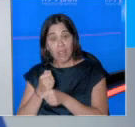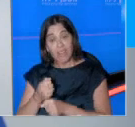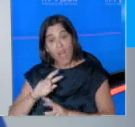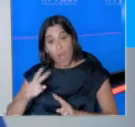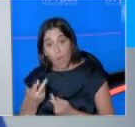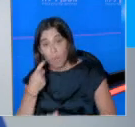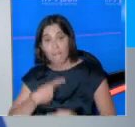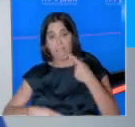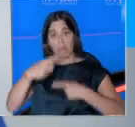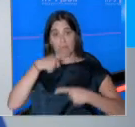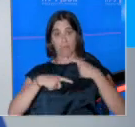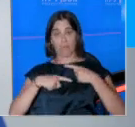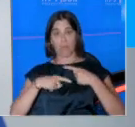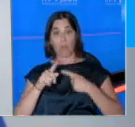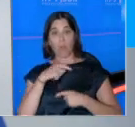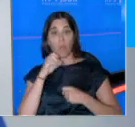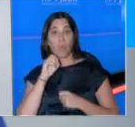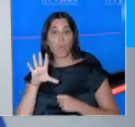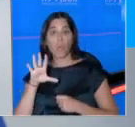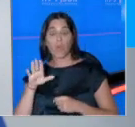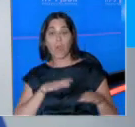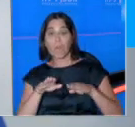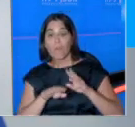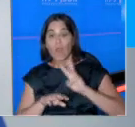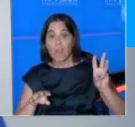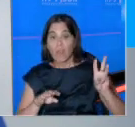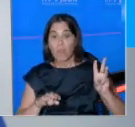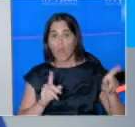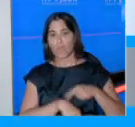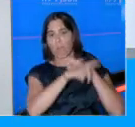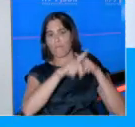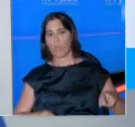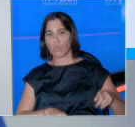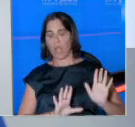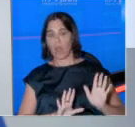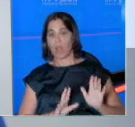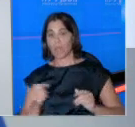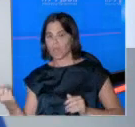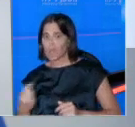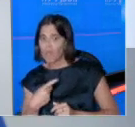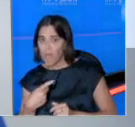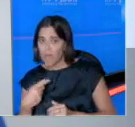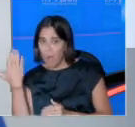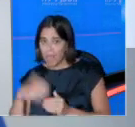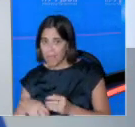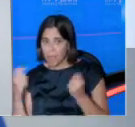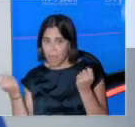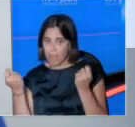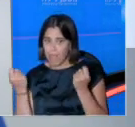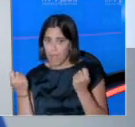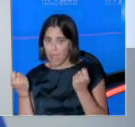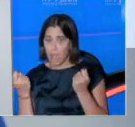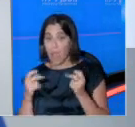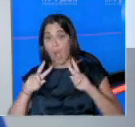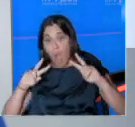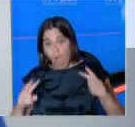פלק. הוא הצהיר שממשלת השמאל ירדה מעל הפרק. אבל עבר רק שבוע מגמר המבצע,